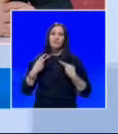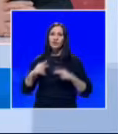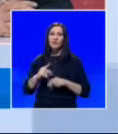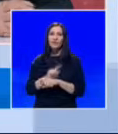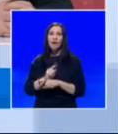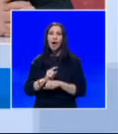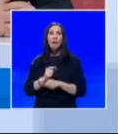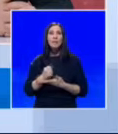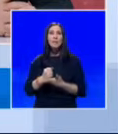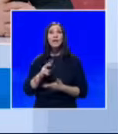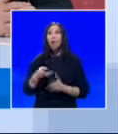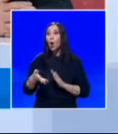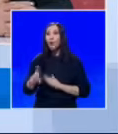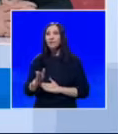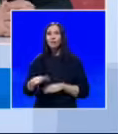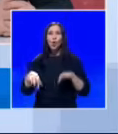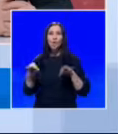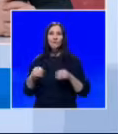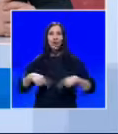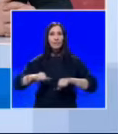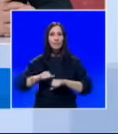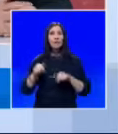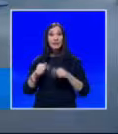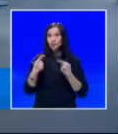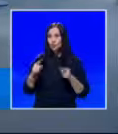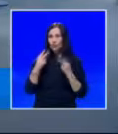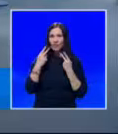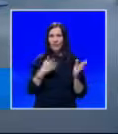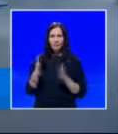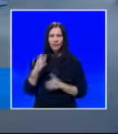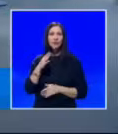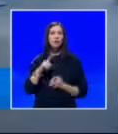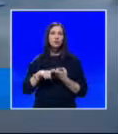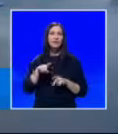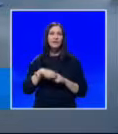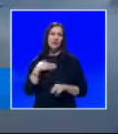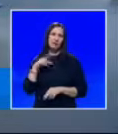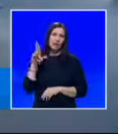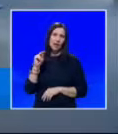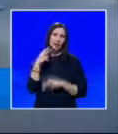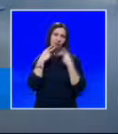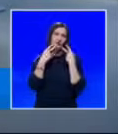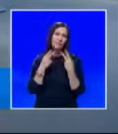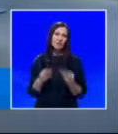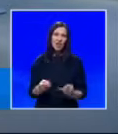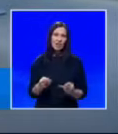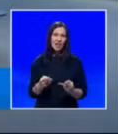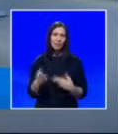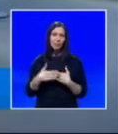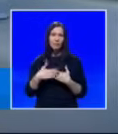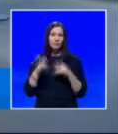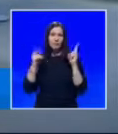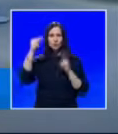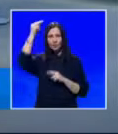отиват с готов кабинет. Днес видяхме друго. Кузман Илиев. Вижте, Аз ви казах, че съм впечатлен от